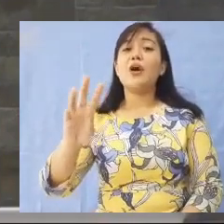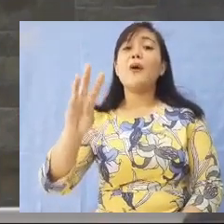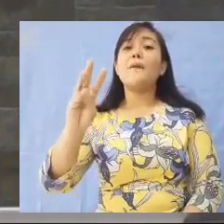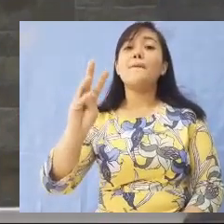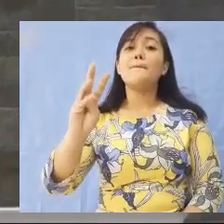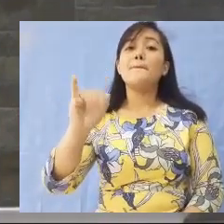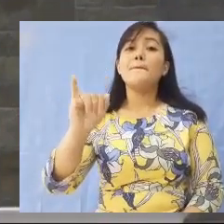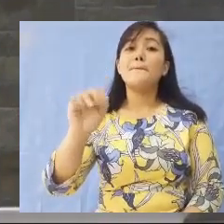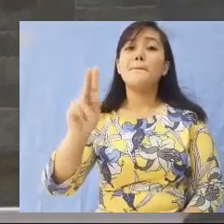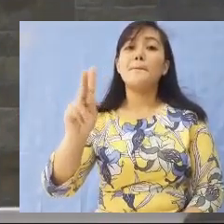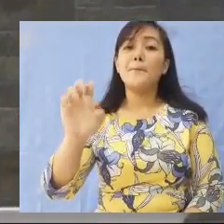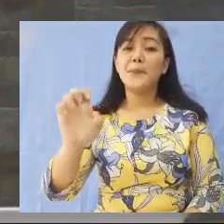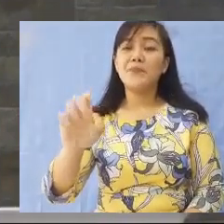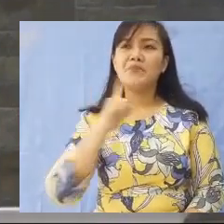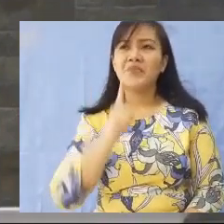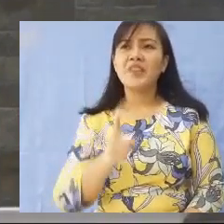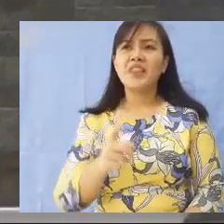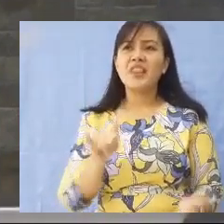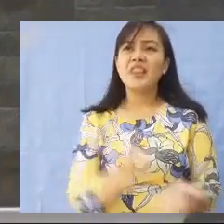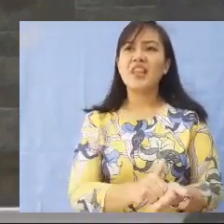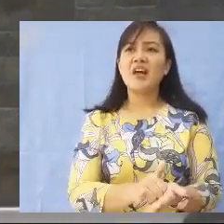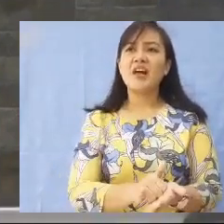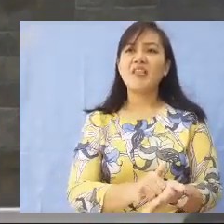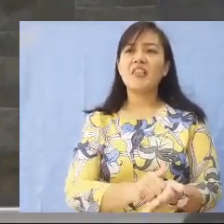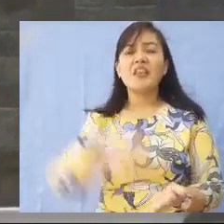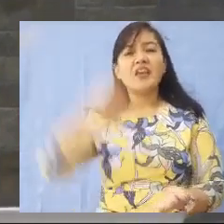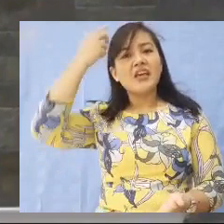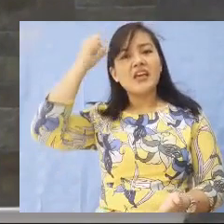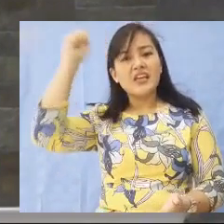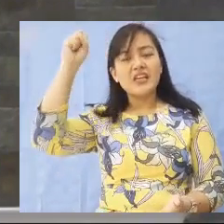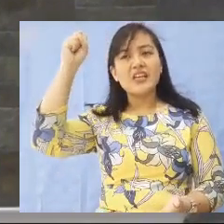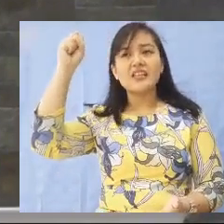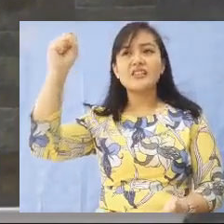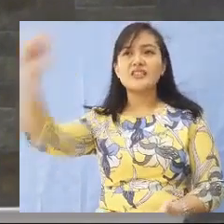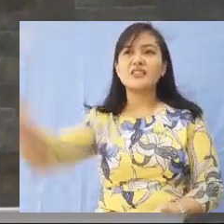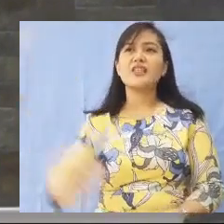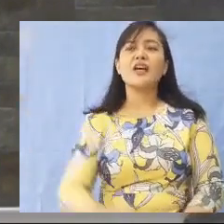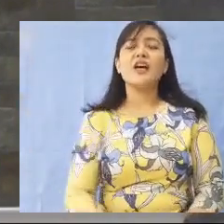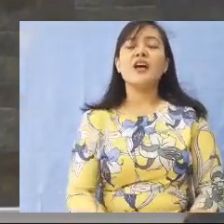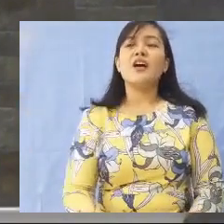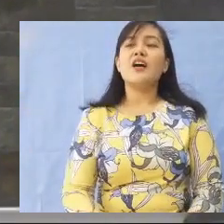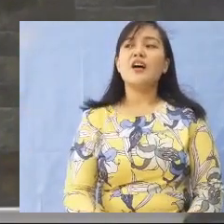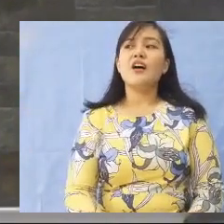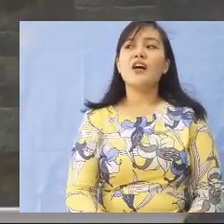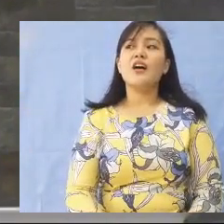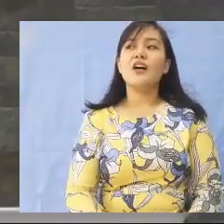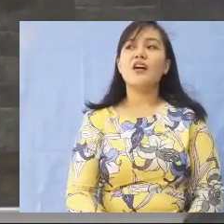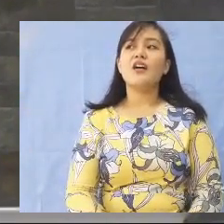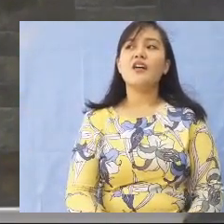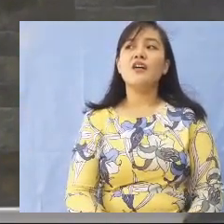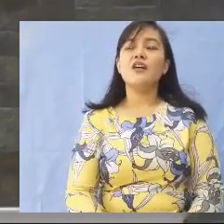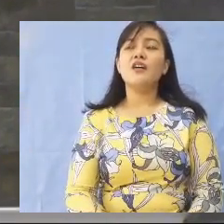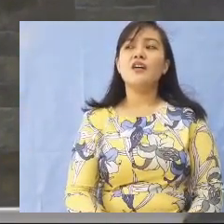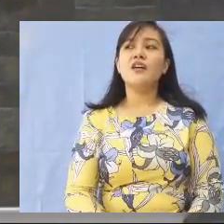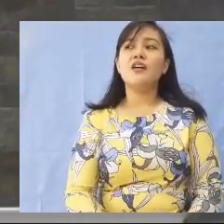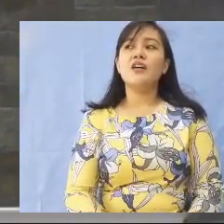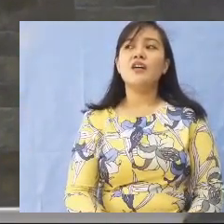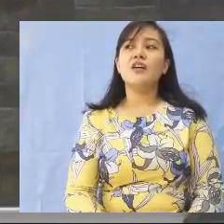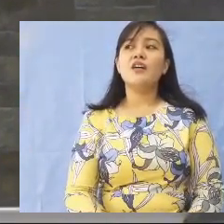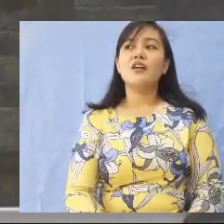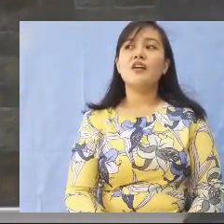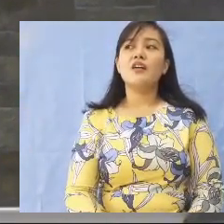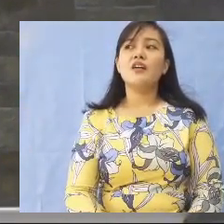Parang natatakot nga ho kami kasi baka ang tingin nila doon sa mga kapitbahay namin sila Paquito Diaz eh. Baka pagbabarilin nila